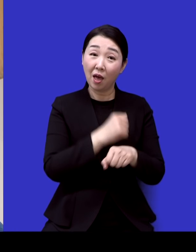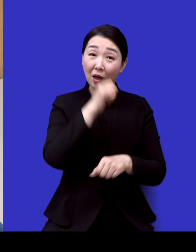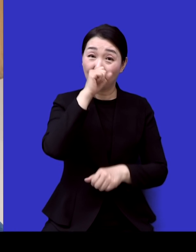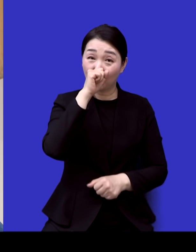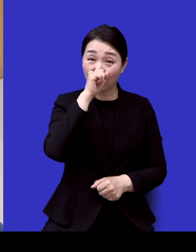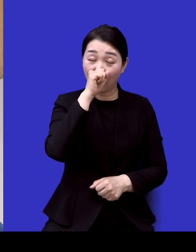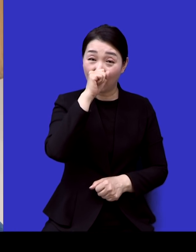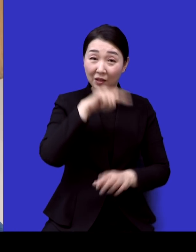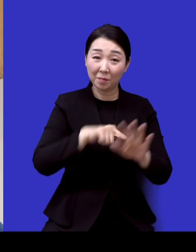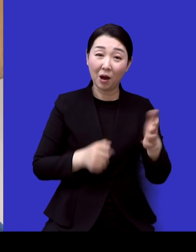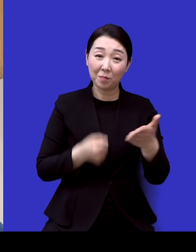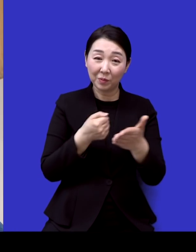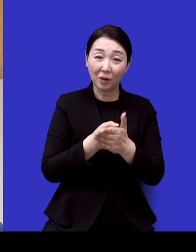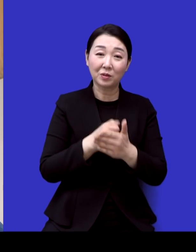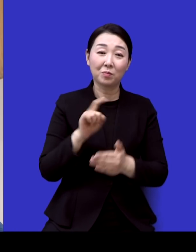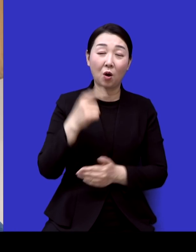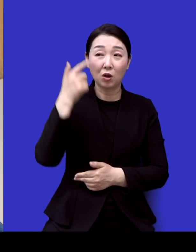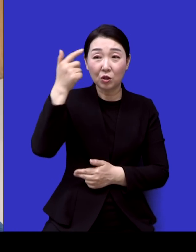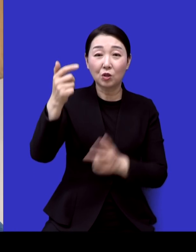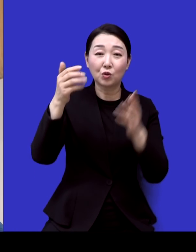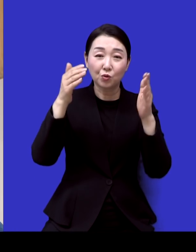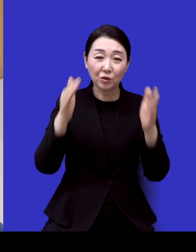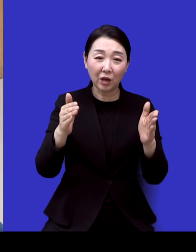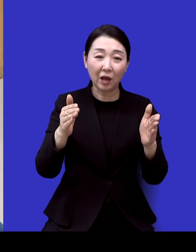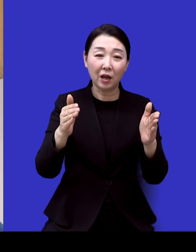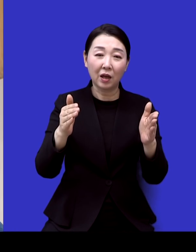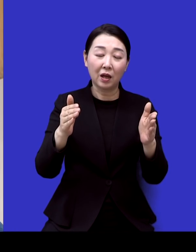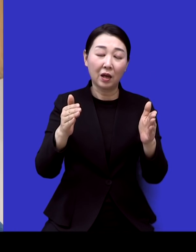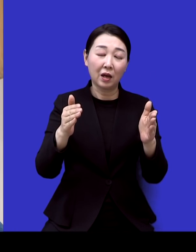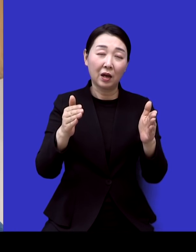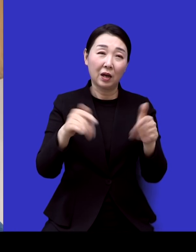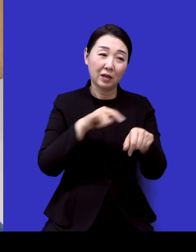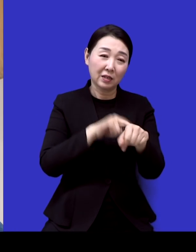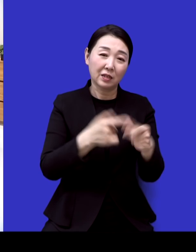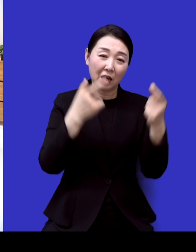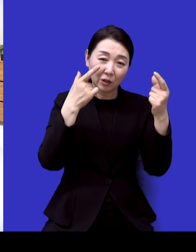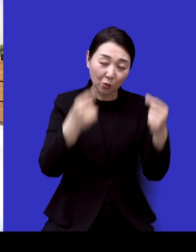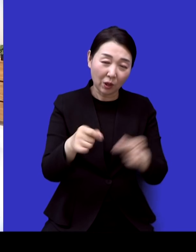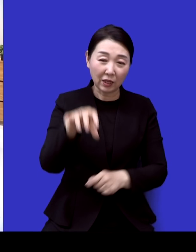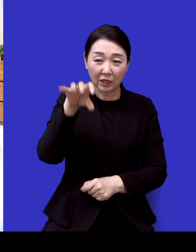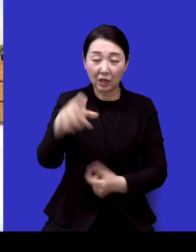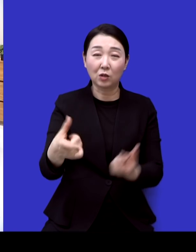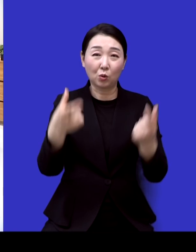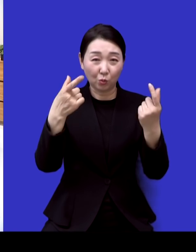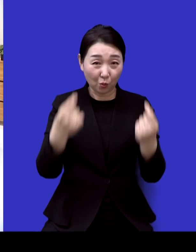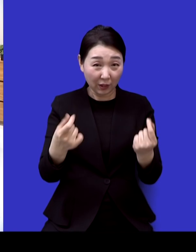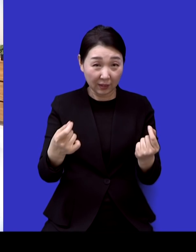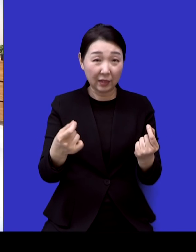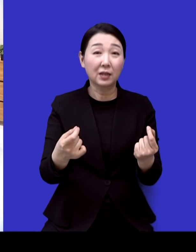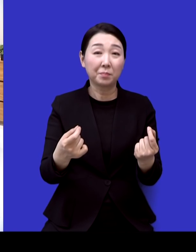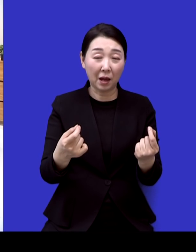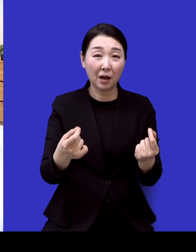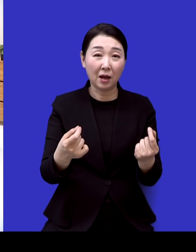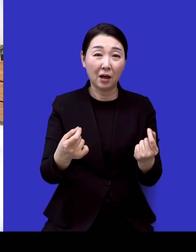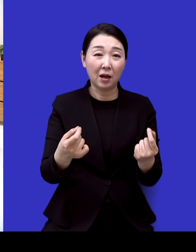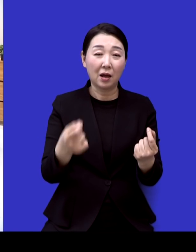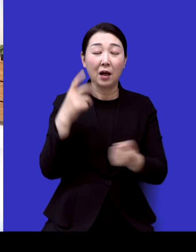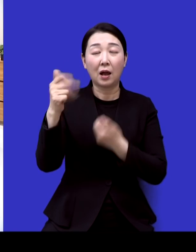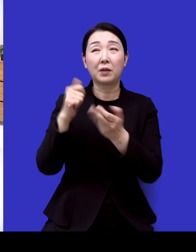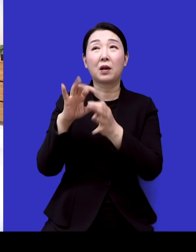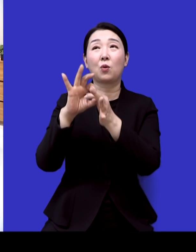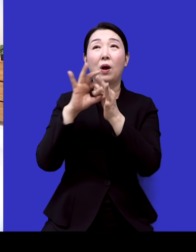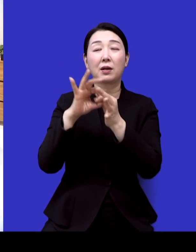그래서 결심한 게 일주일에 동일한 시간에 항상 똑같은 장소에 가서 하나님이